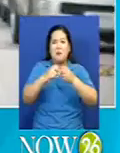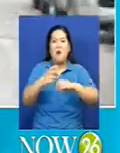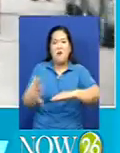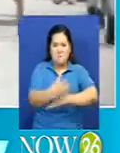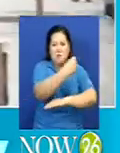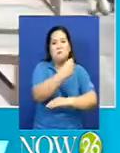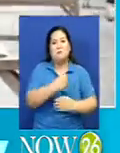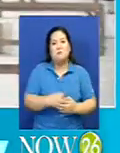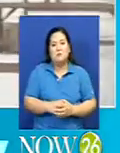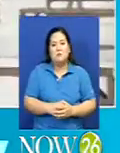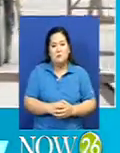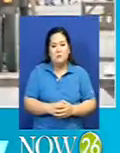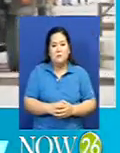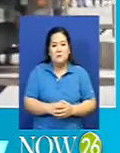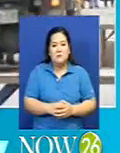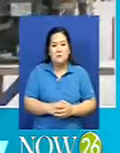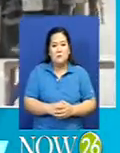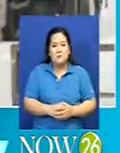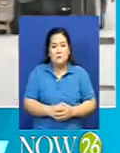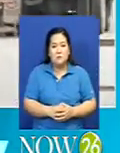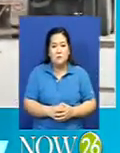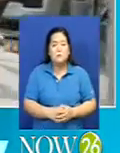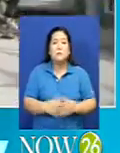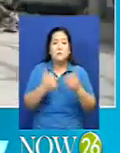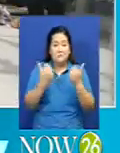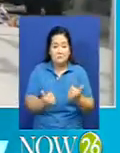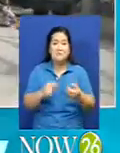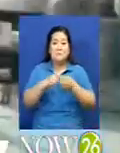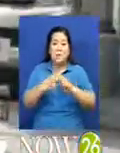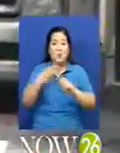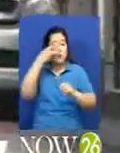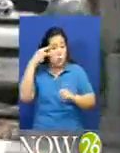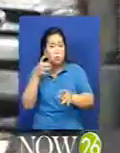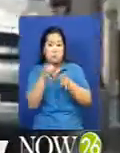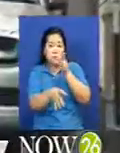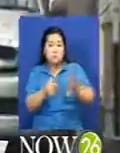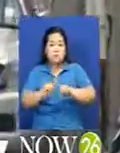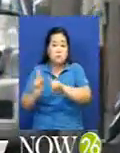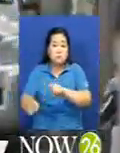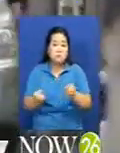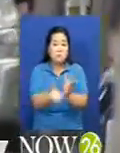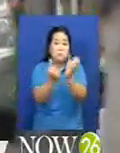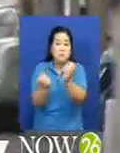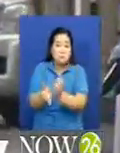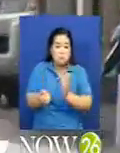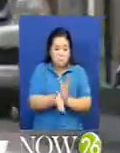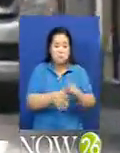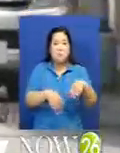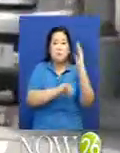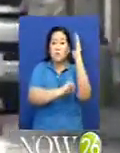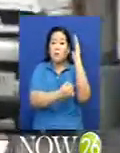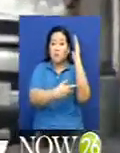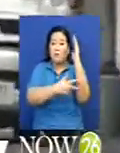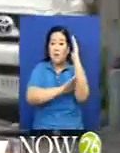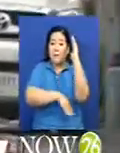ครับและนอกจากนั้นเรื่องก่อการร้ายก็ยังเป็นอีกประเด็นหนึ่งครับคุณรมลำพาที่จะไปเชื่อมโยงกับความไม่สงบในจังหวัดชาย